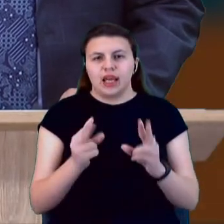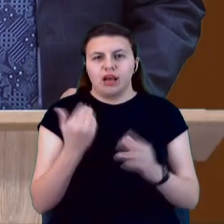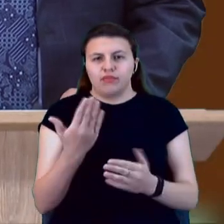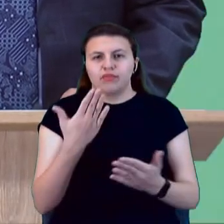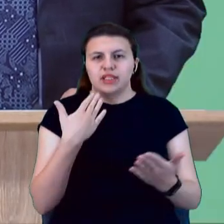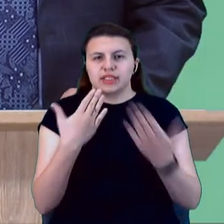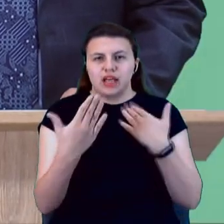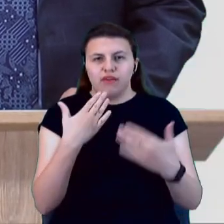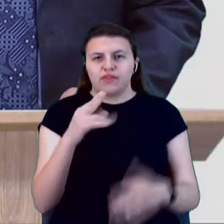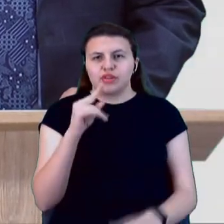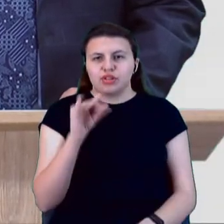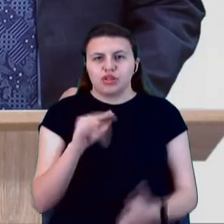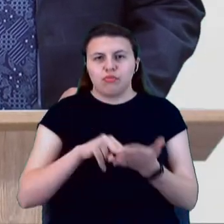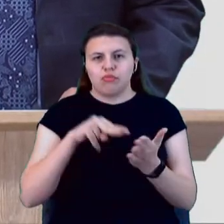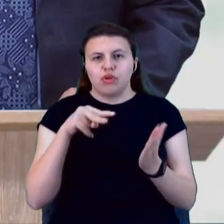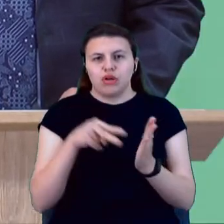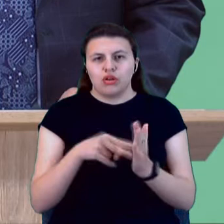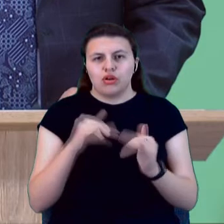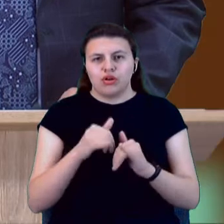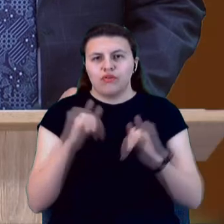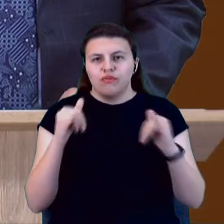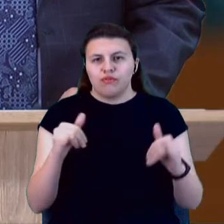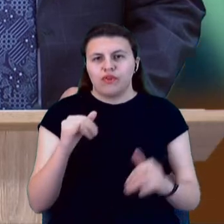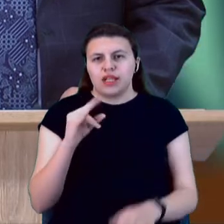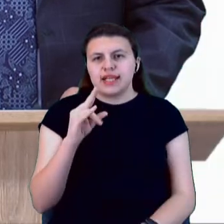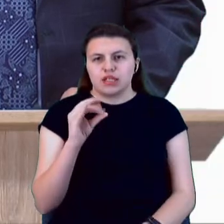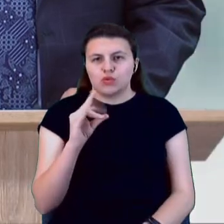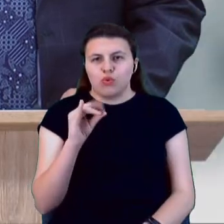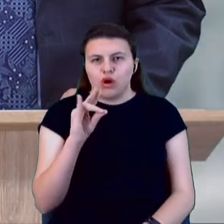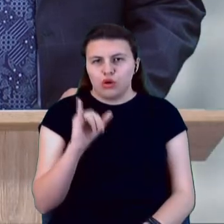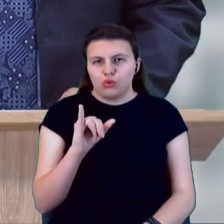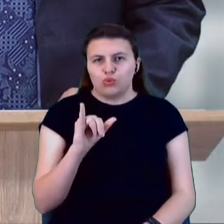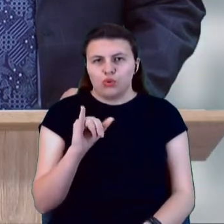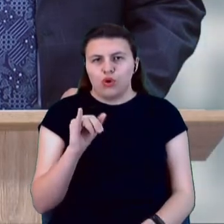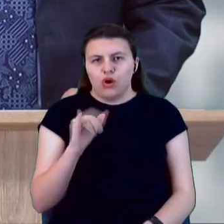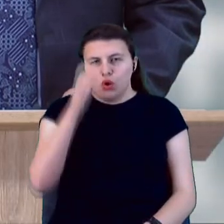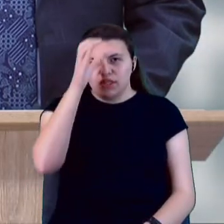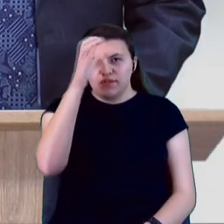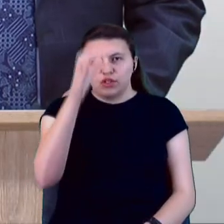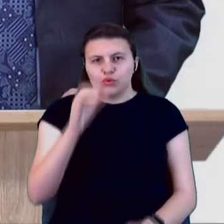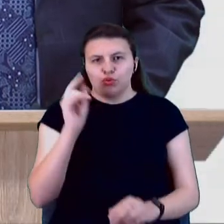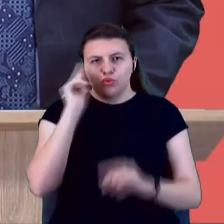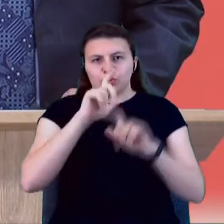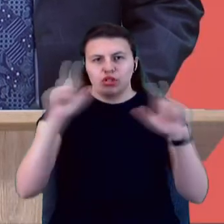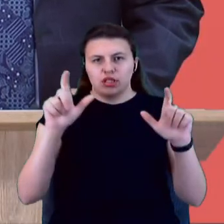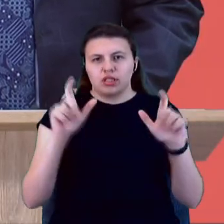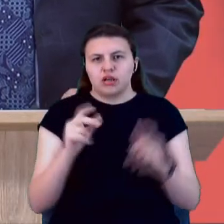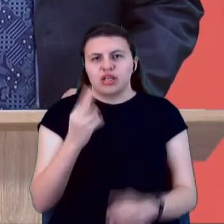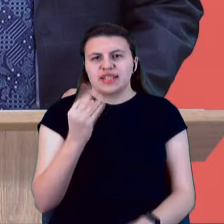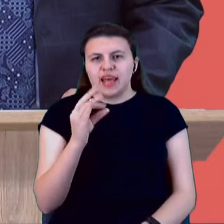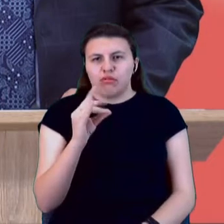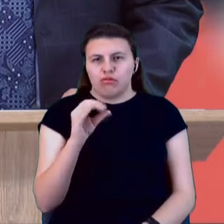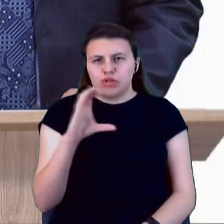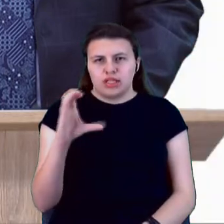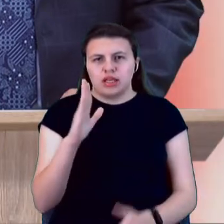плануєте розвивати сексуальну освіту у школах? Такий є Центр політичної освіти, він називається ЦЕДОС, і в своїх аналітичних матеріалах